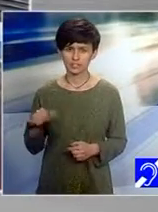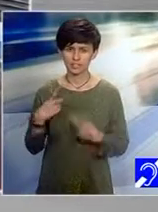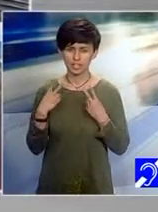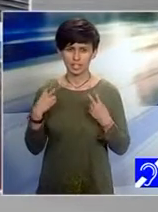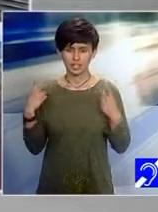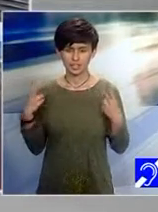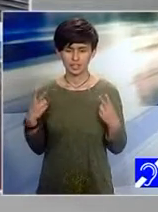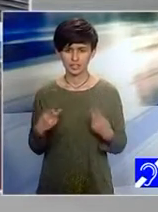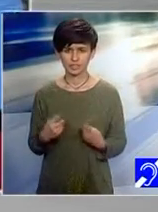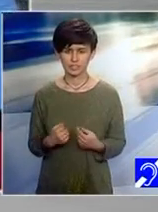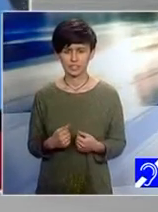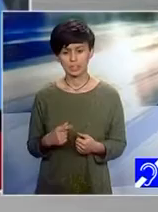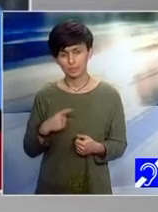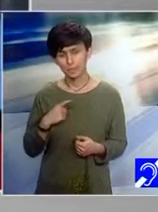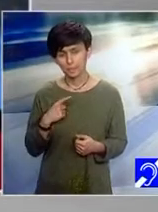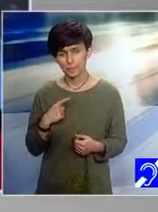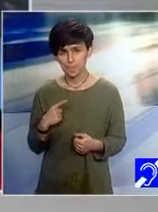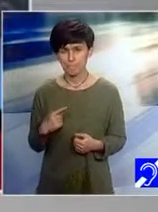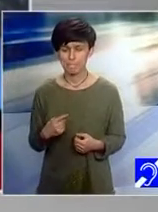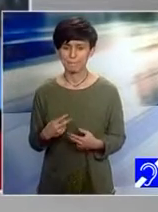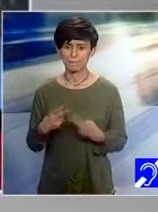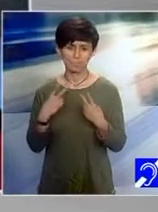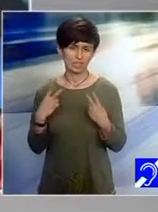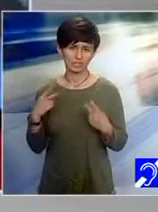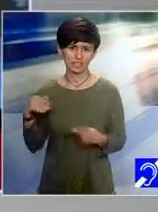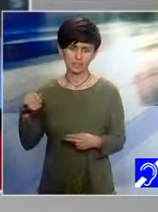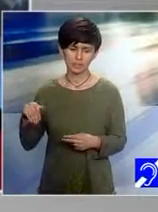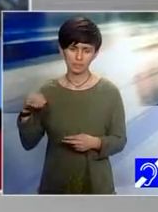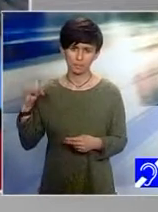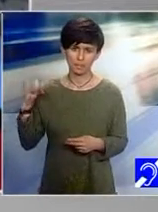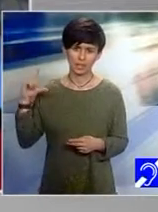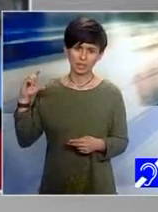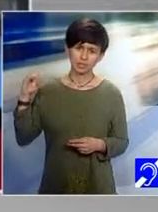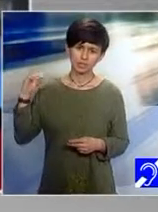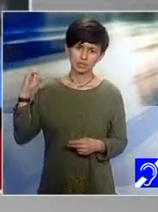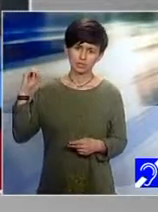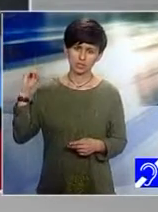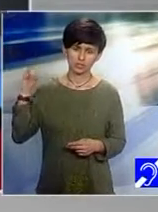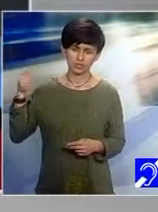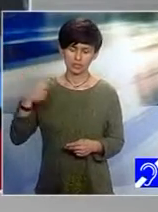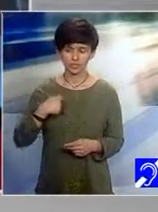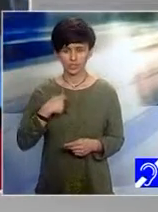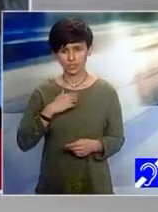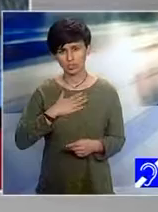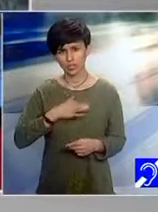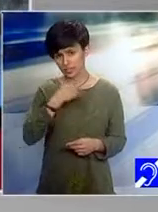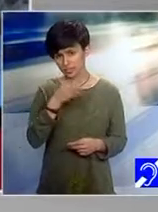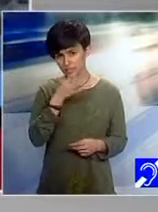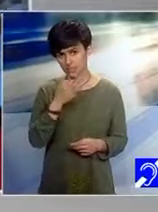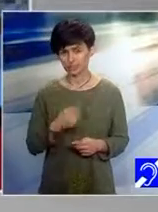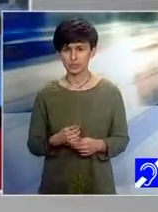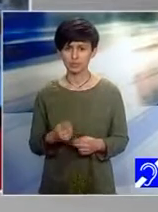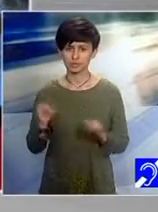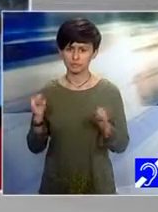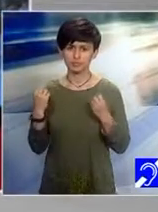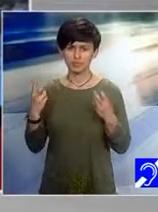că pe lângă cele de Dubravnica sunt și pelerinajele din Moldova, aș vrea să povestim puțin și despre evenimentele importante pe care